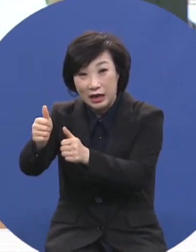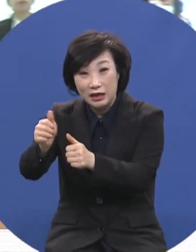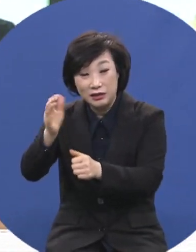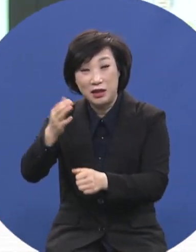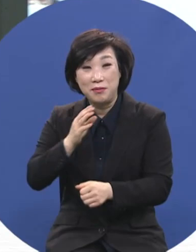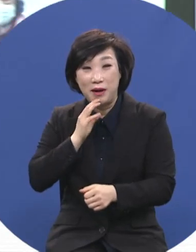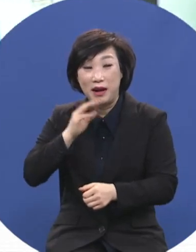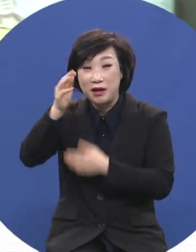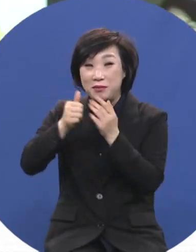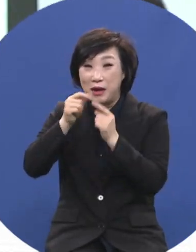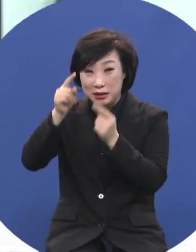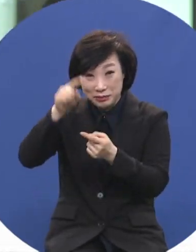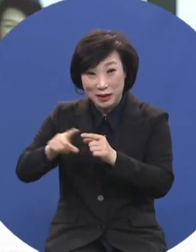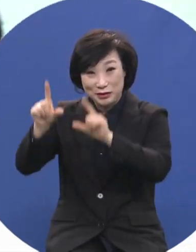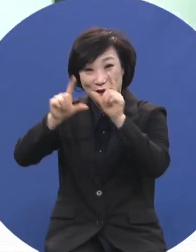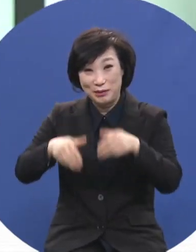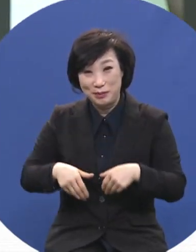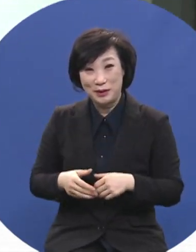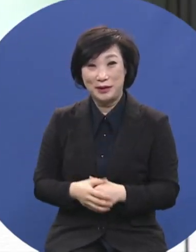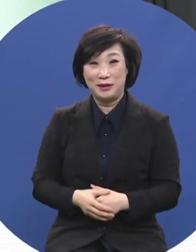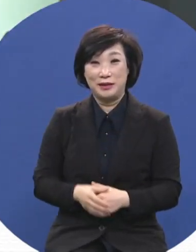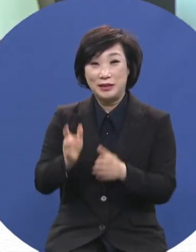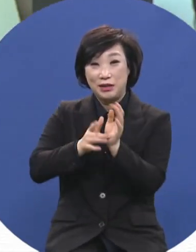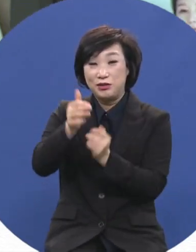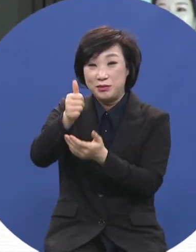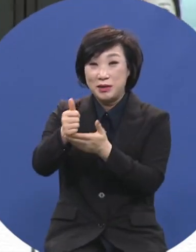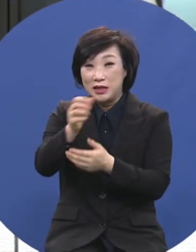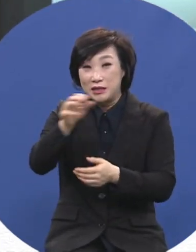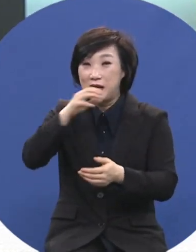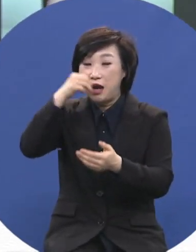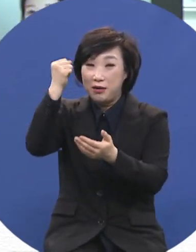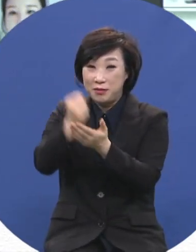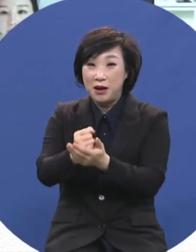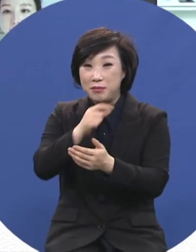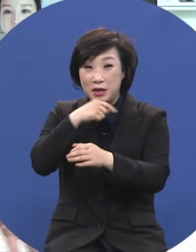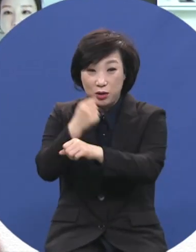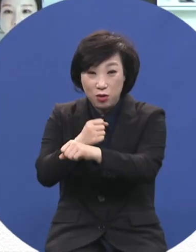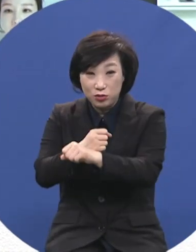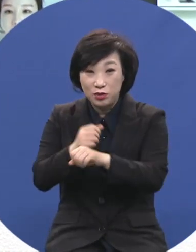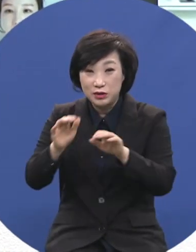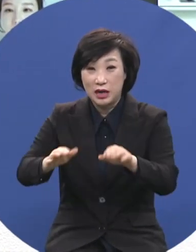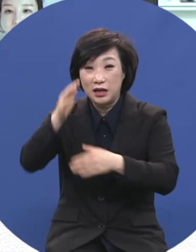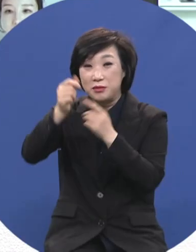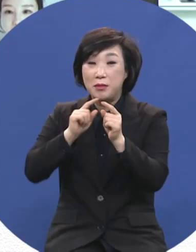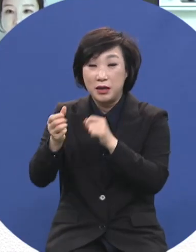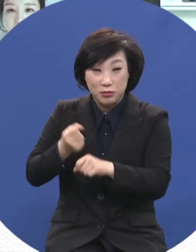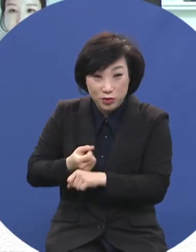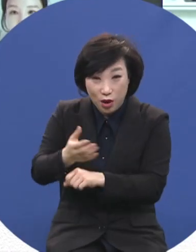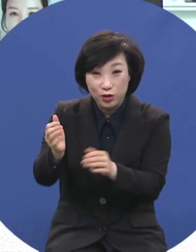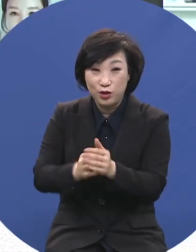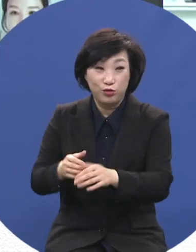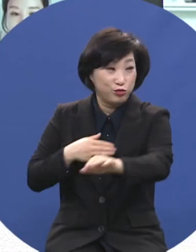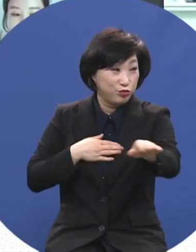살려고 말씀대로 사는 것입니다. 예수님의 십자가의 피의 공로도 말씀으로 전해질 소리가 듣지 않습니까?